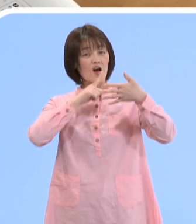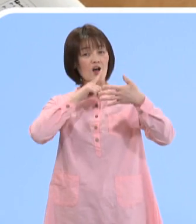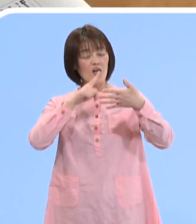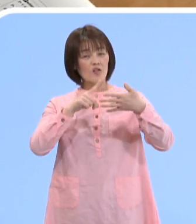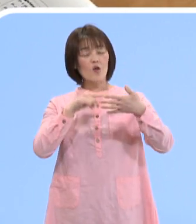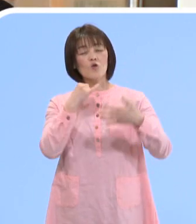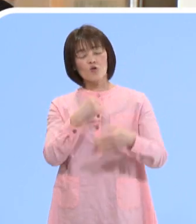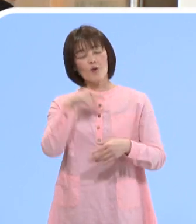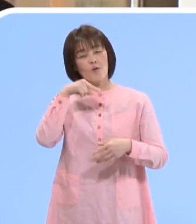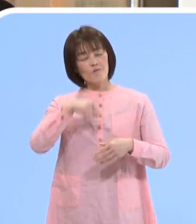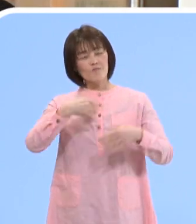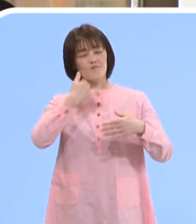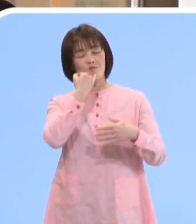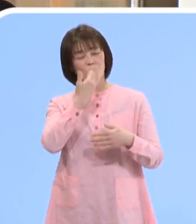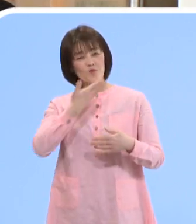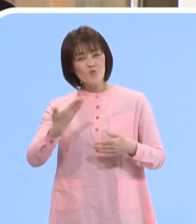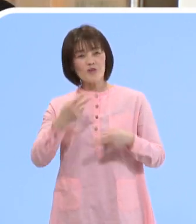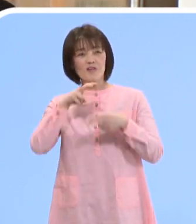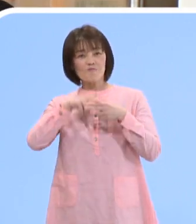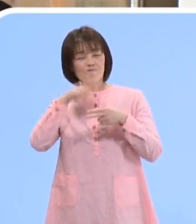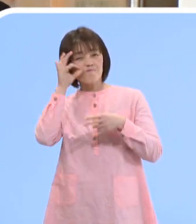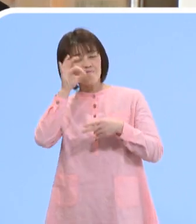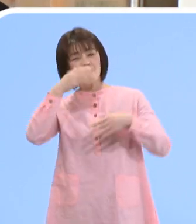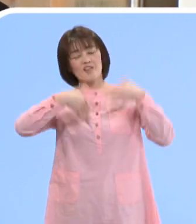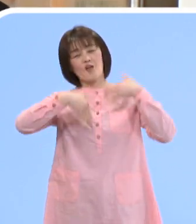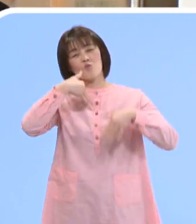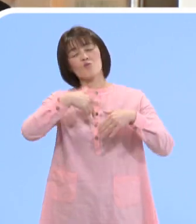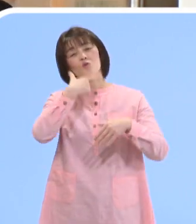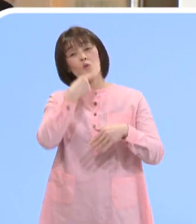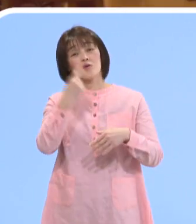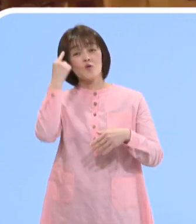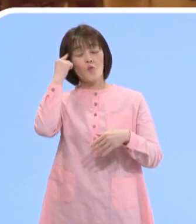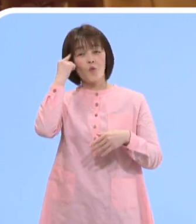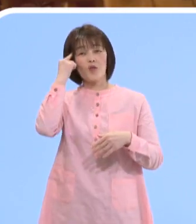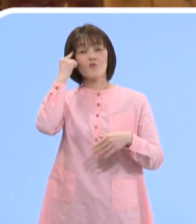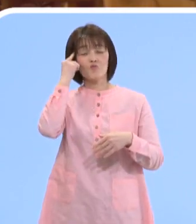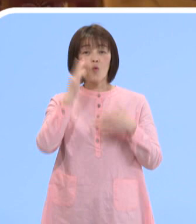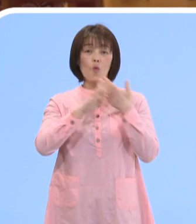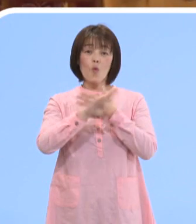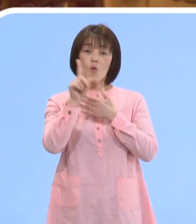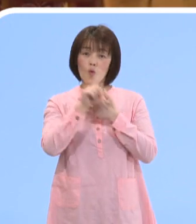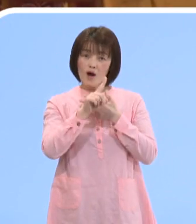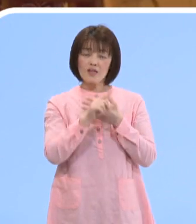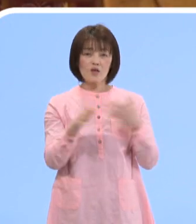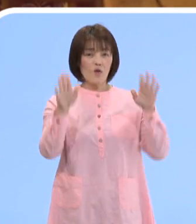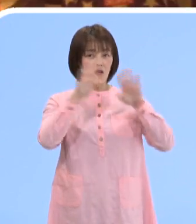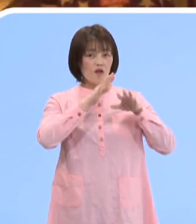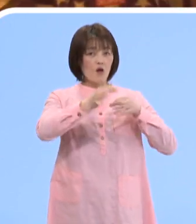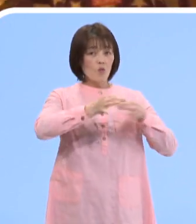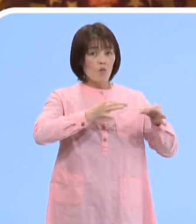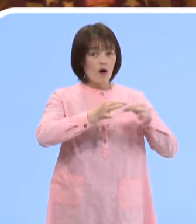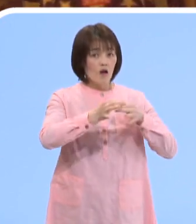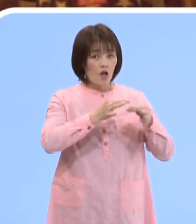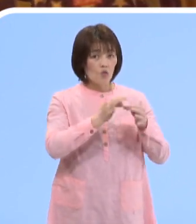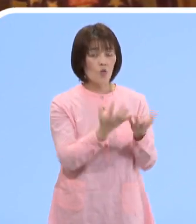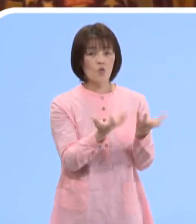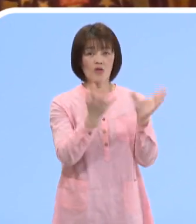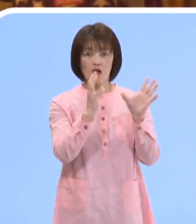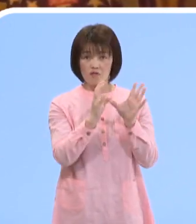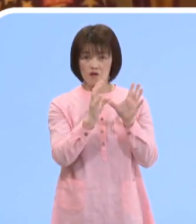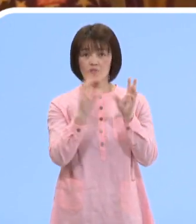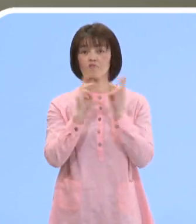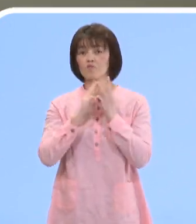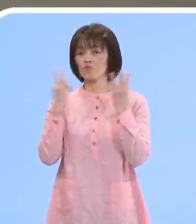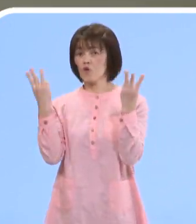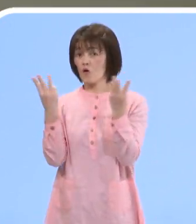しんでもらえるイベントになればなと思ってまして、はいはい、海沿いで毎月やってるようなナイトマーケットとかをやってるチームであったりとか、